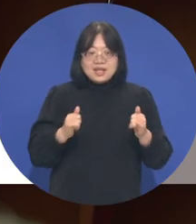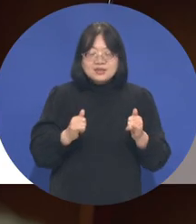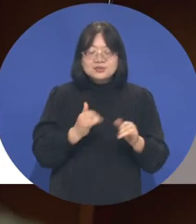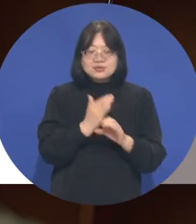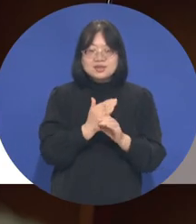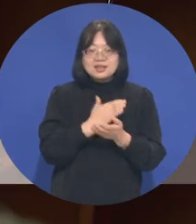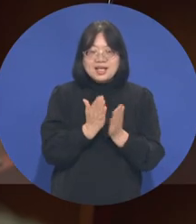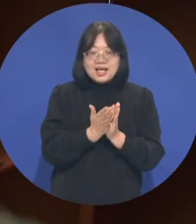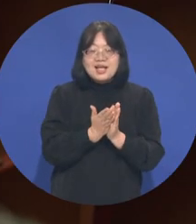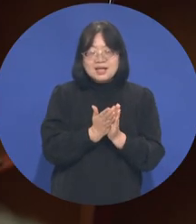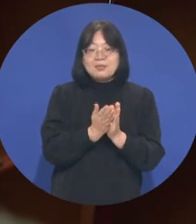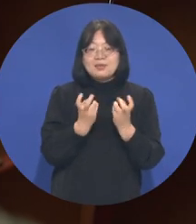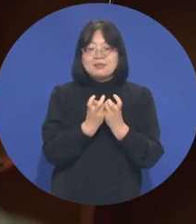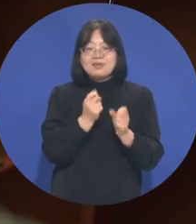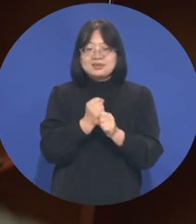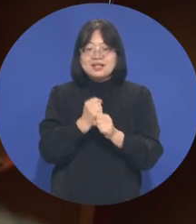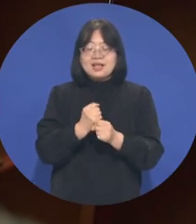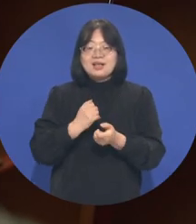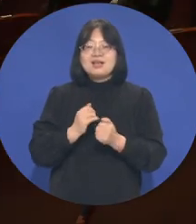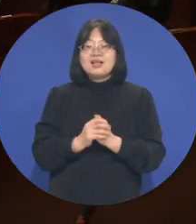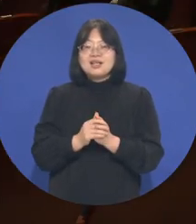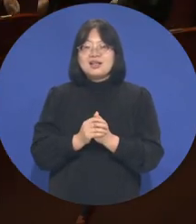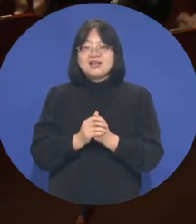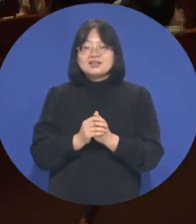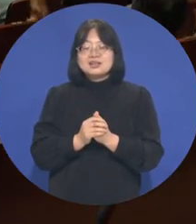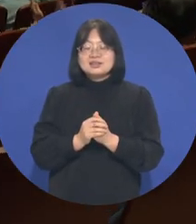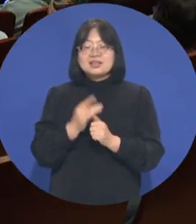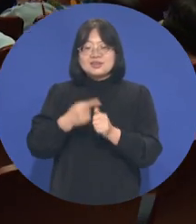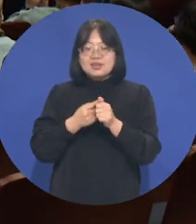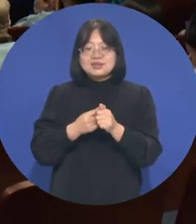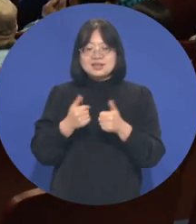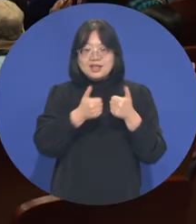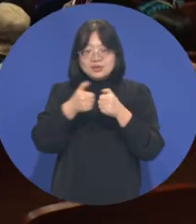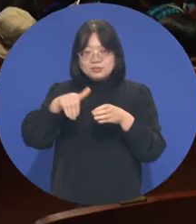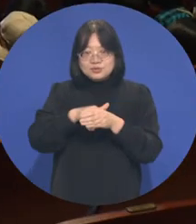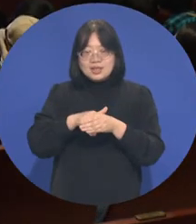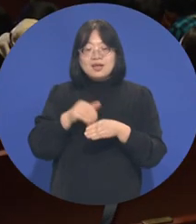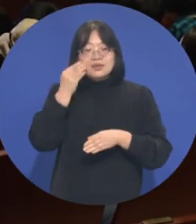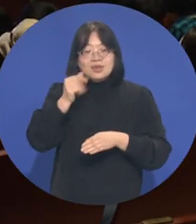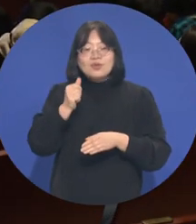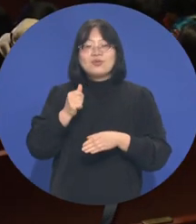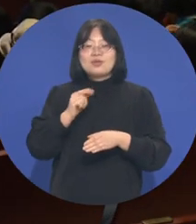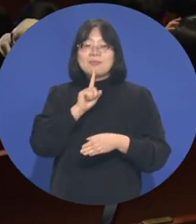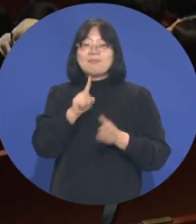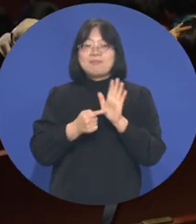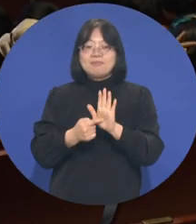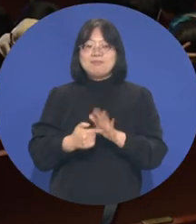다양한 채널을 만들어 자연스러운 상담 문화가 정착되도록 노력하겠다고 전했습니다.